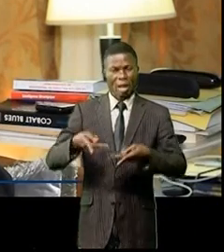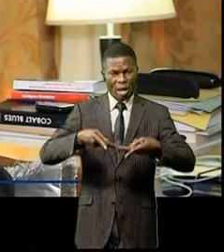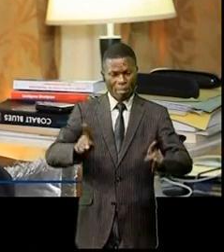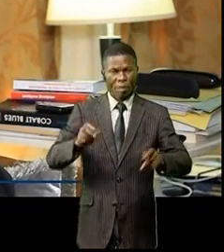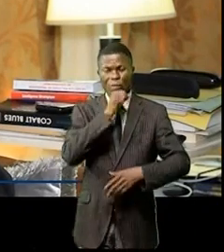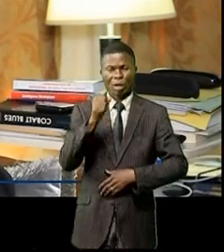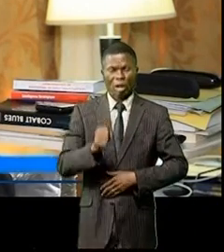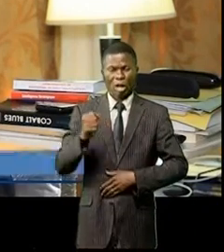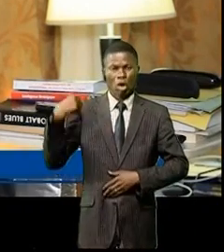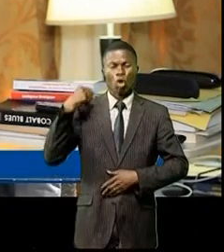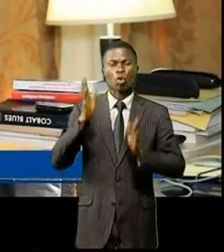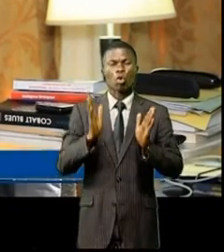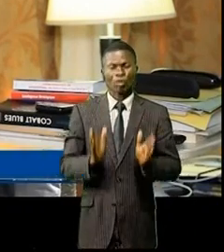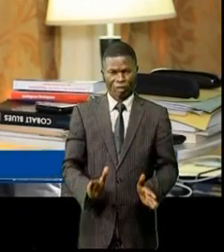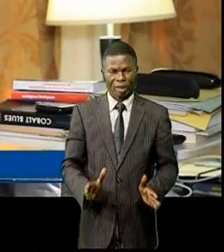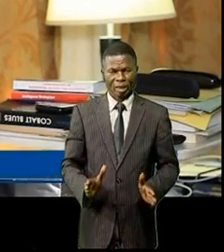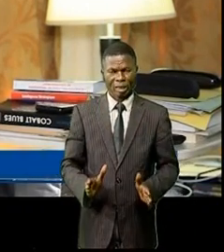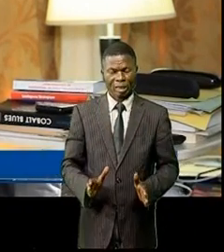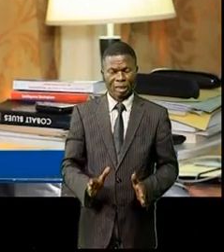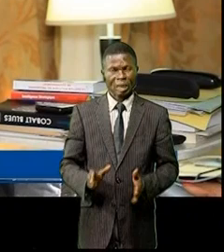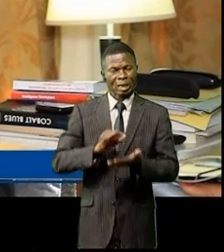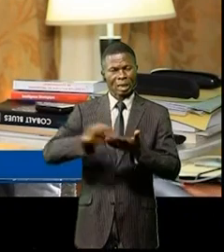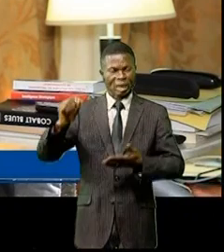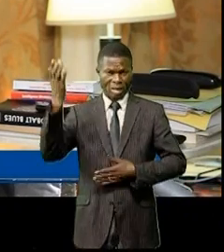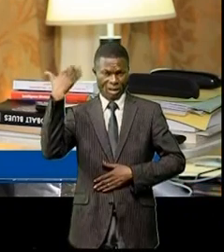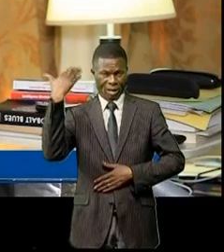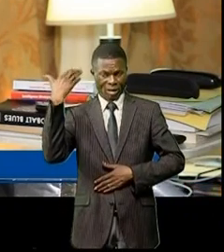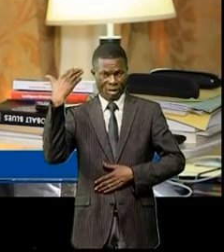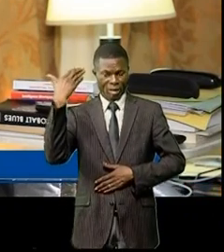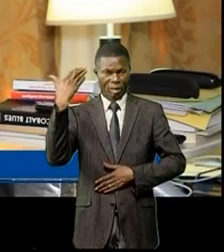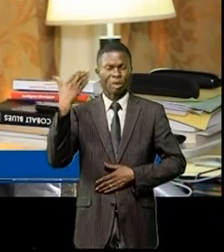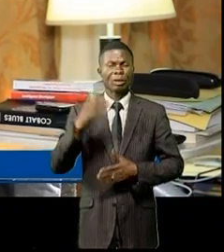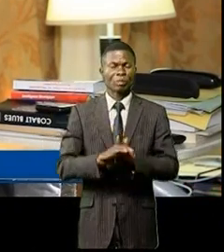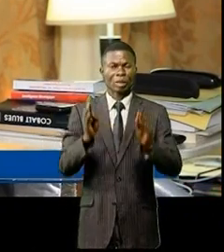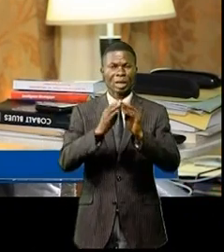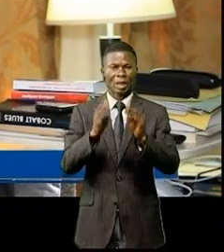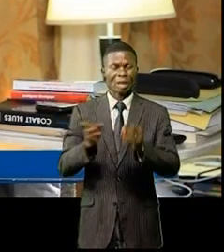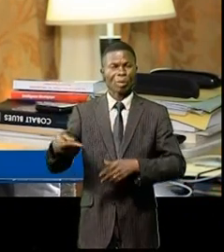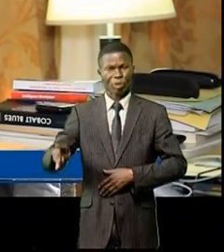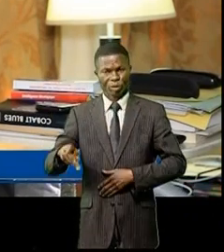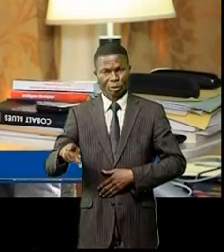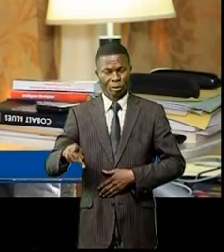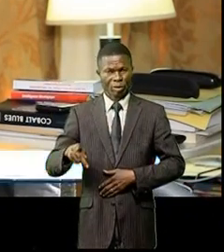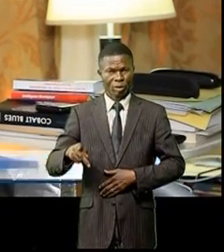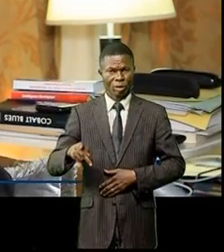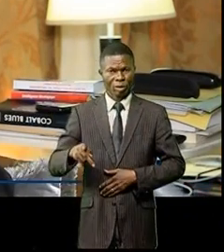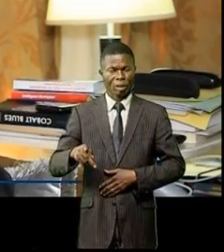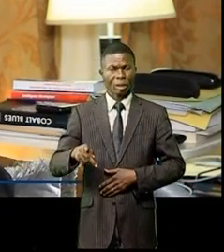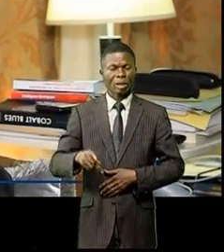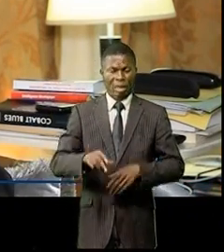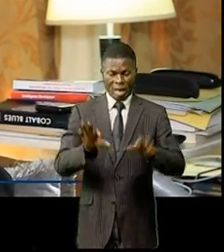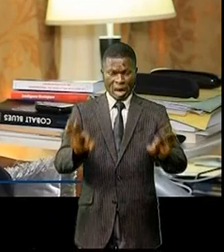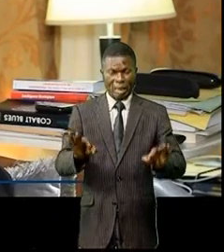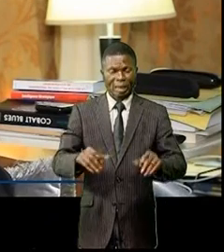l'ancien gouverneur qui a été déjà évincé par l'Assemblée provinciale, des terres, de ces terres